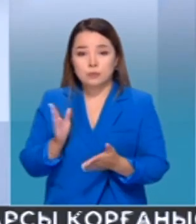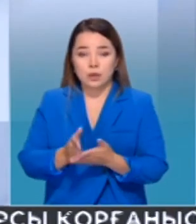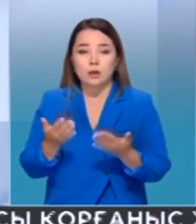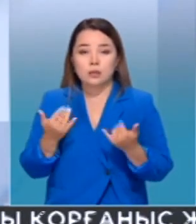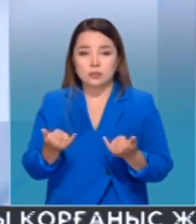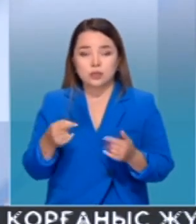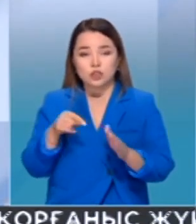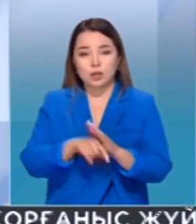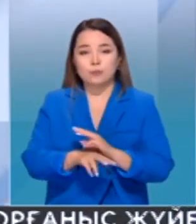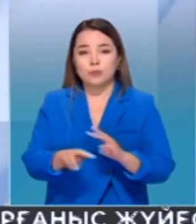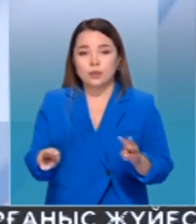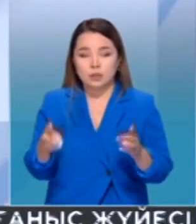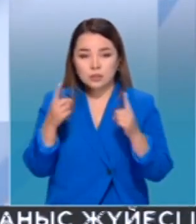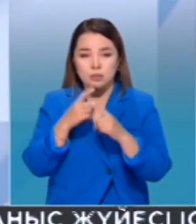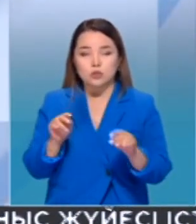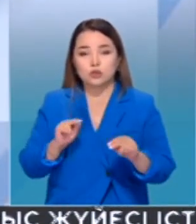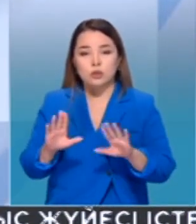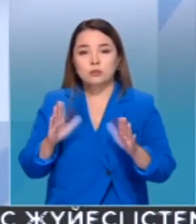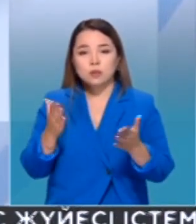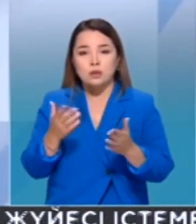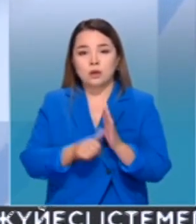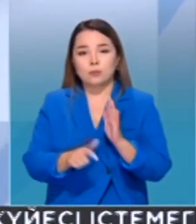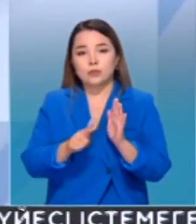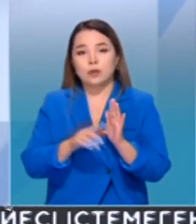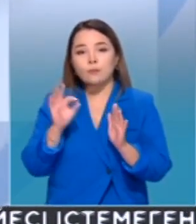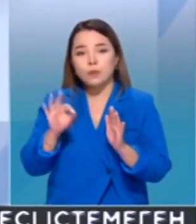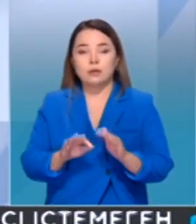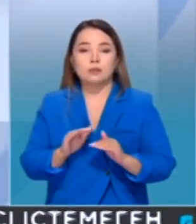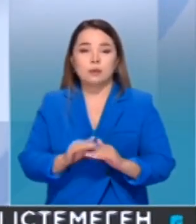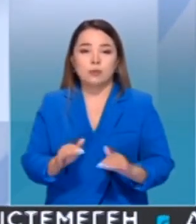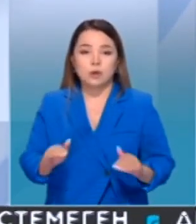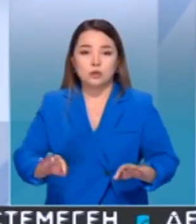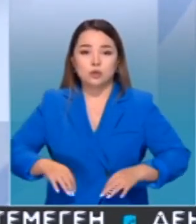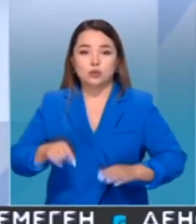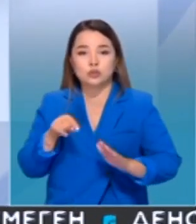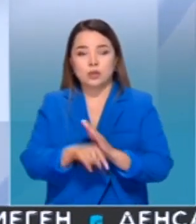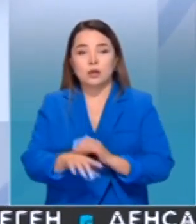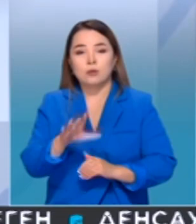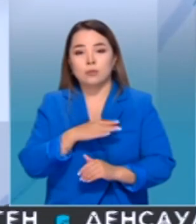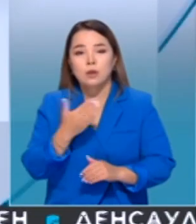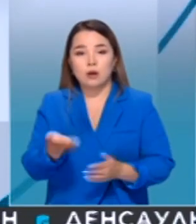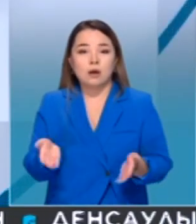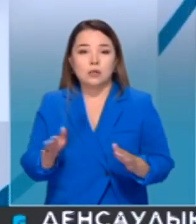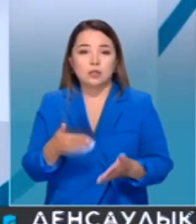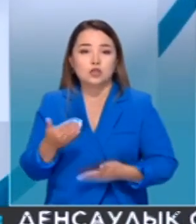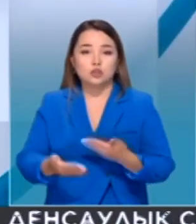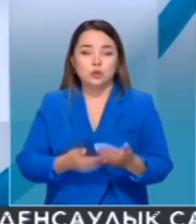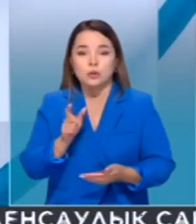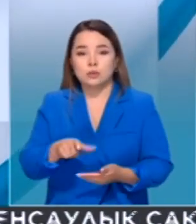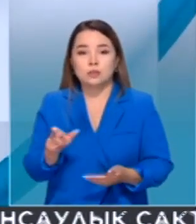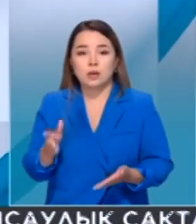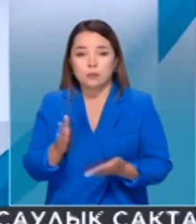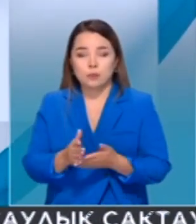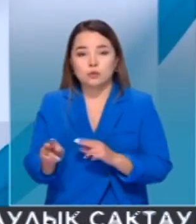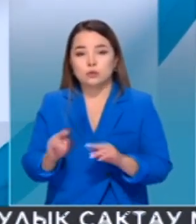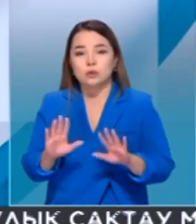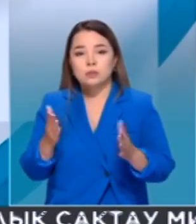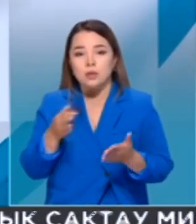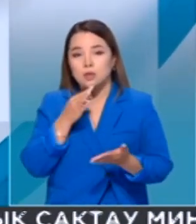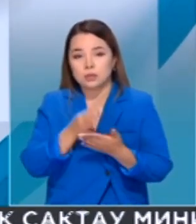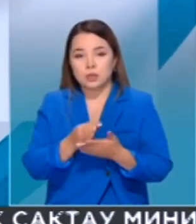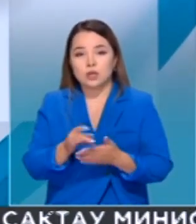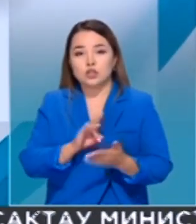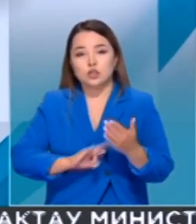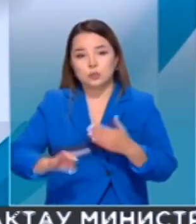министрлігінің мәліметінше қайғылы оқиғалардың 67%-ында бүлдіршіндер көлік ішінде болған. Қалғаны жаяу жүргіншілер. Қайғылы оқиғалардың